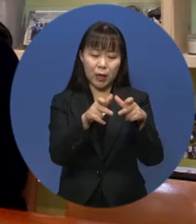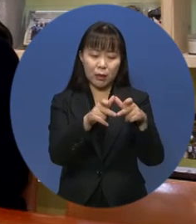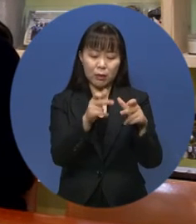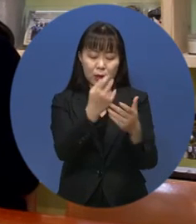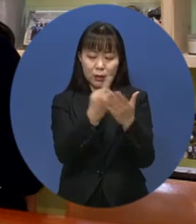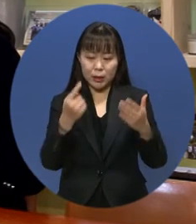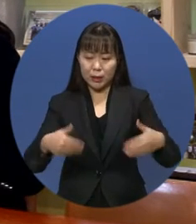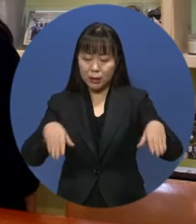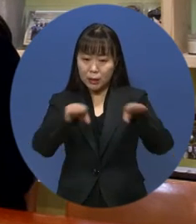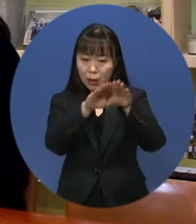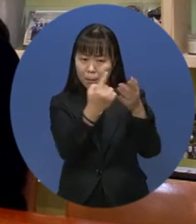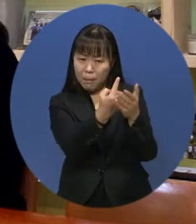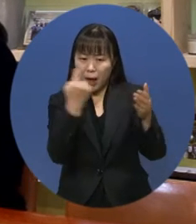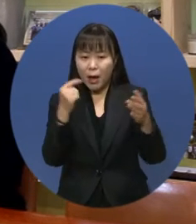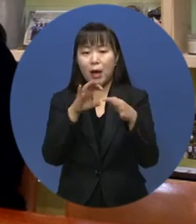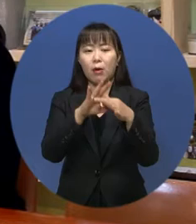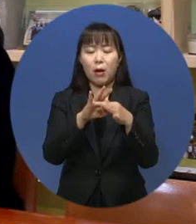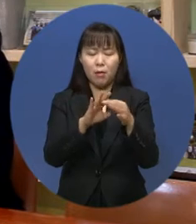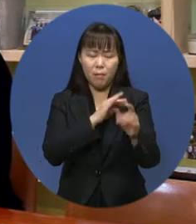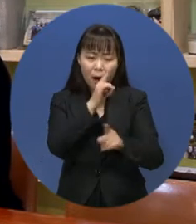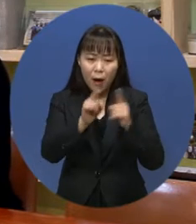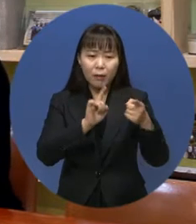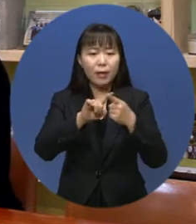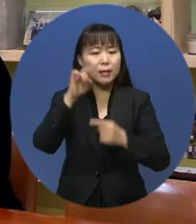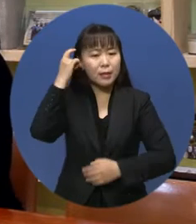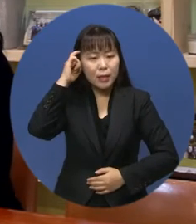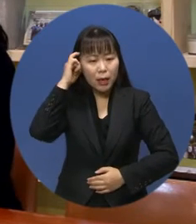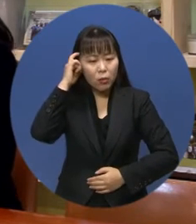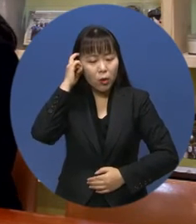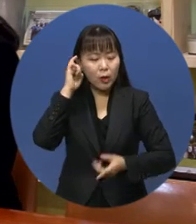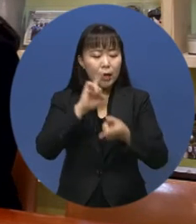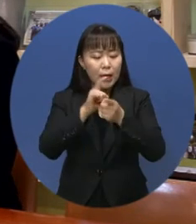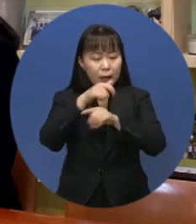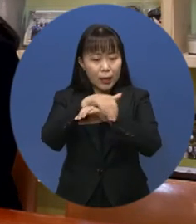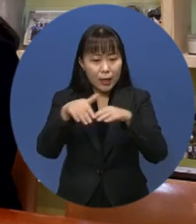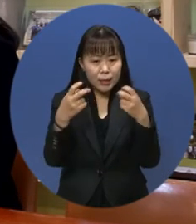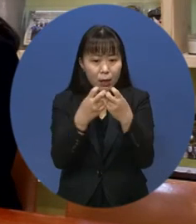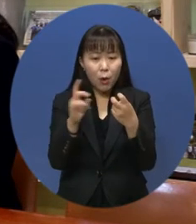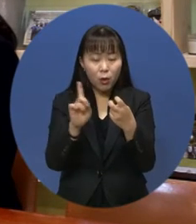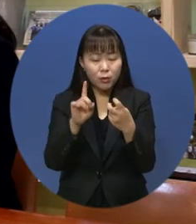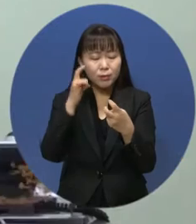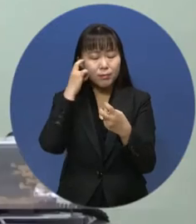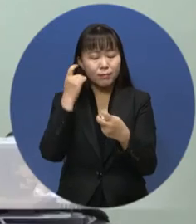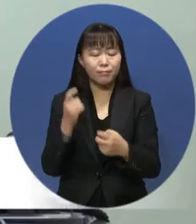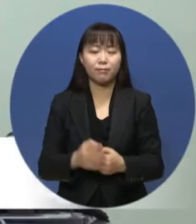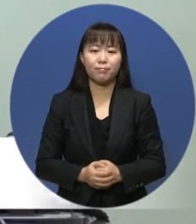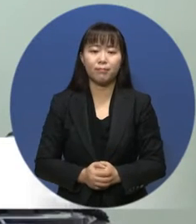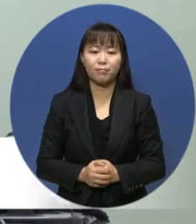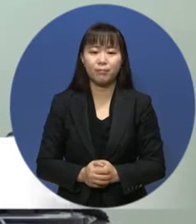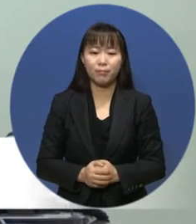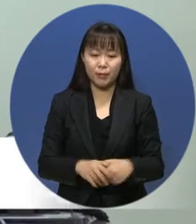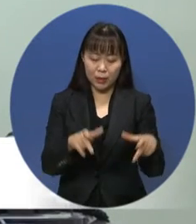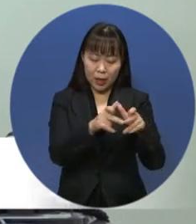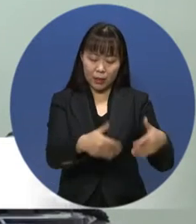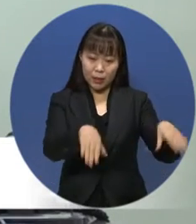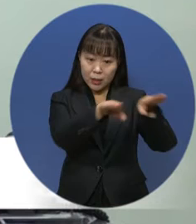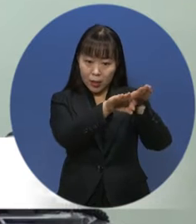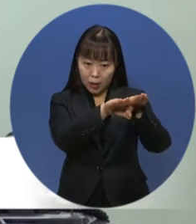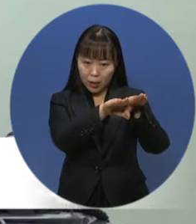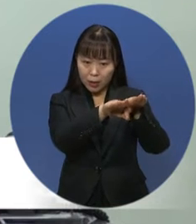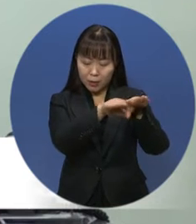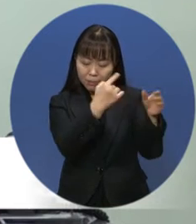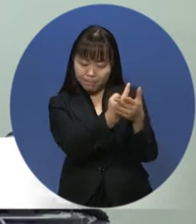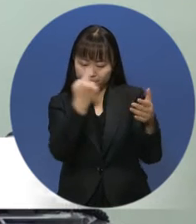장애인 탈시설 요청에 대한 생각과 대책에 대해 들어보았습니다. 장애인 시설에서 지역사회로